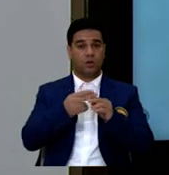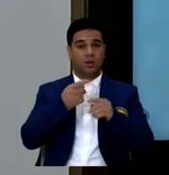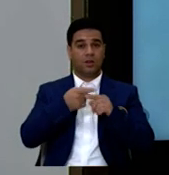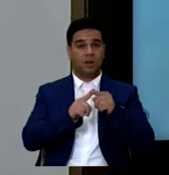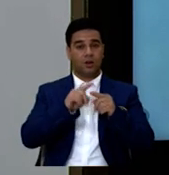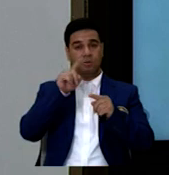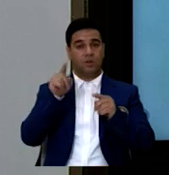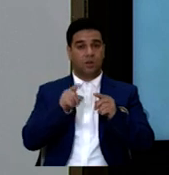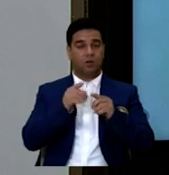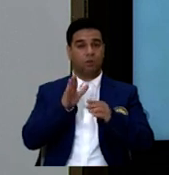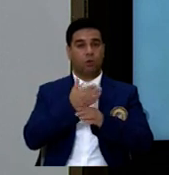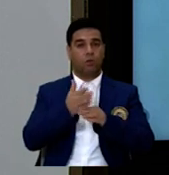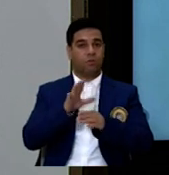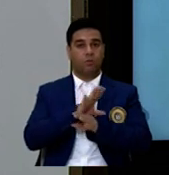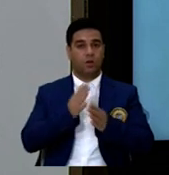sharlarga bo'linmagan.